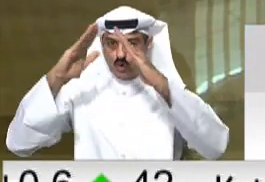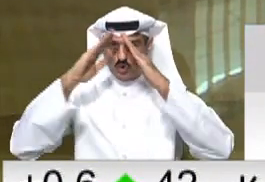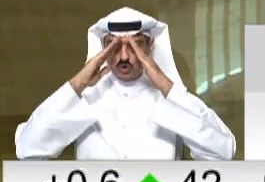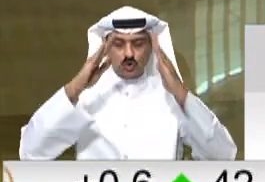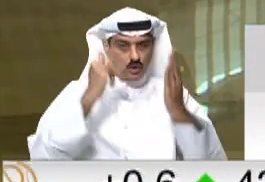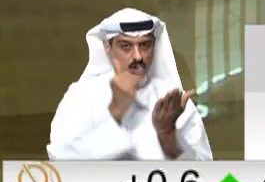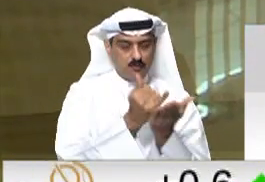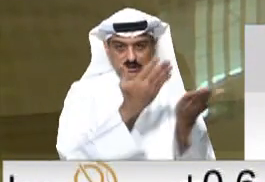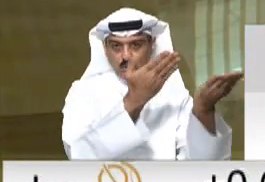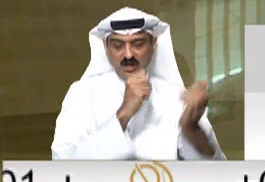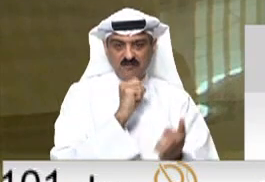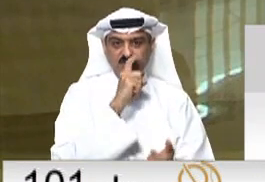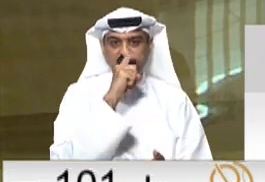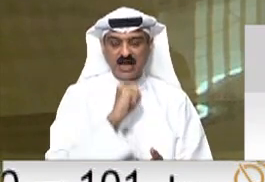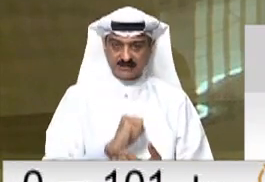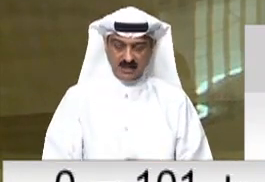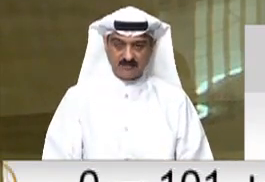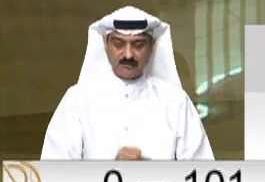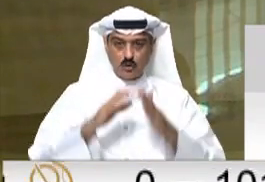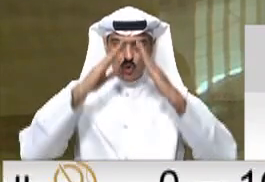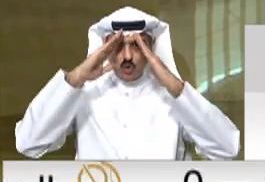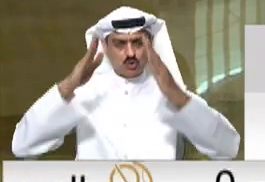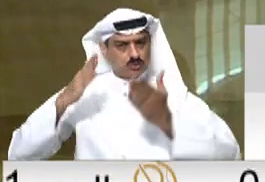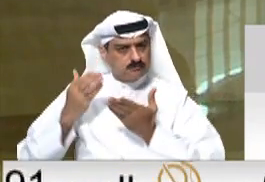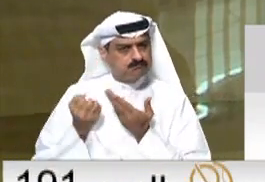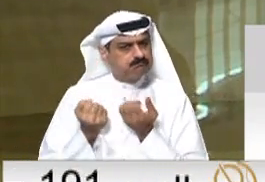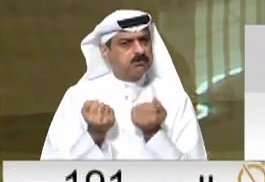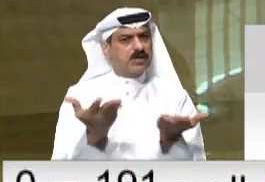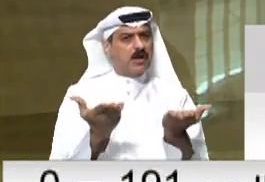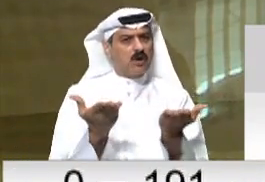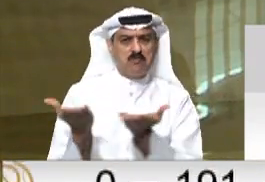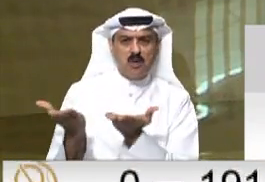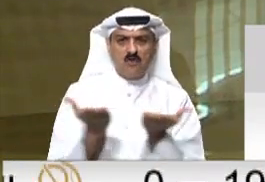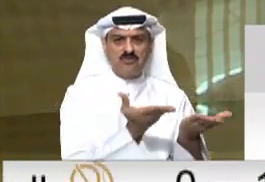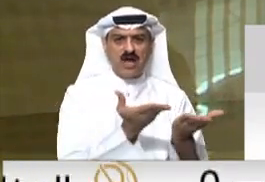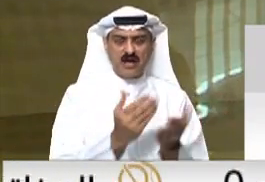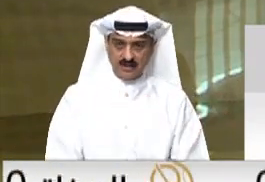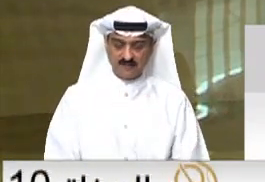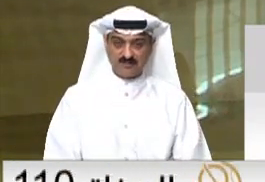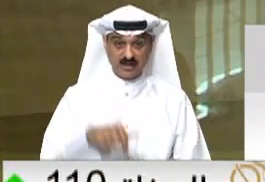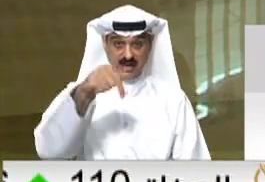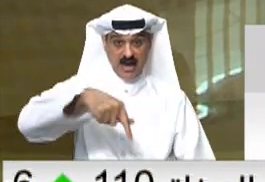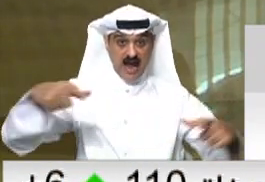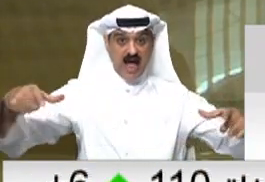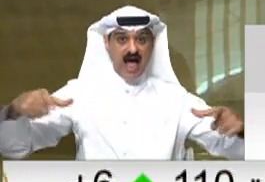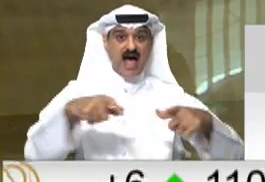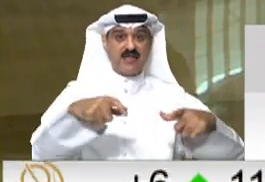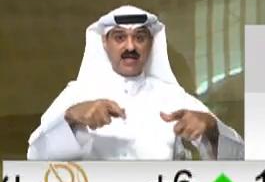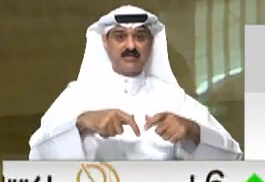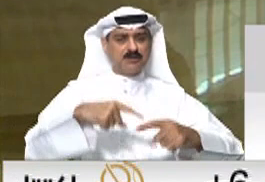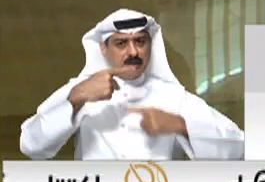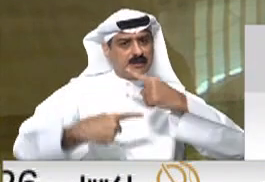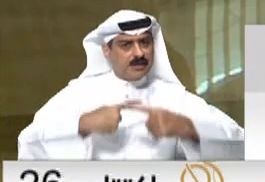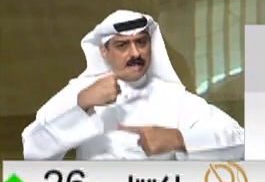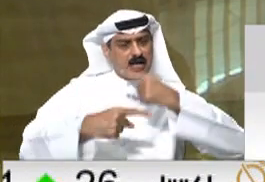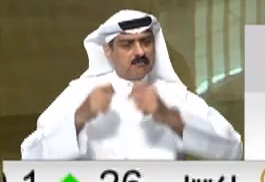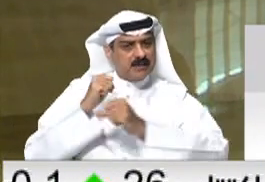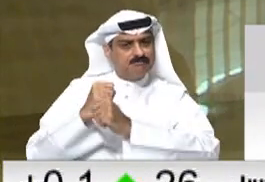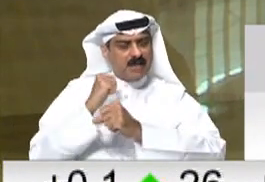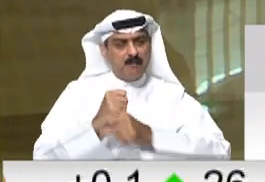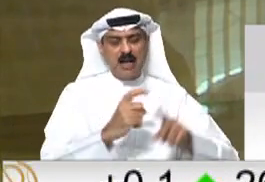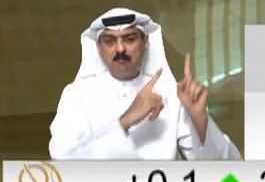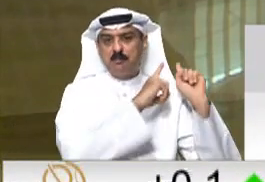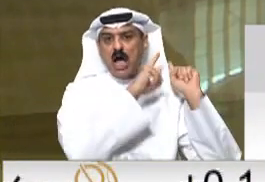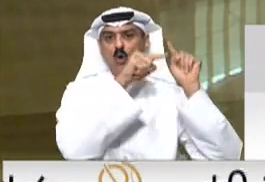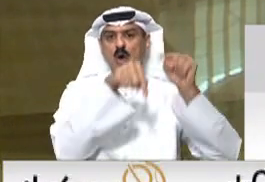الاجتماع وشاكرهم على كرم الضيافة. طبعا هذا الاجتماع يأتي استكمالا لدور